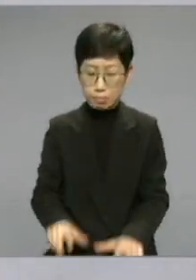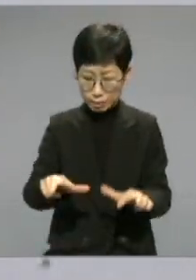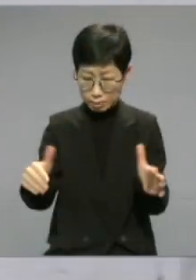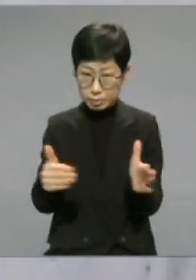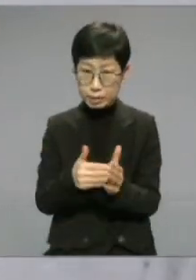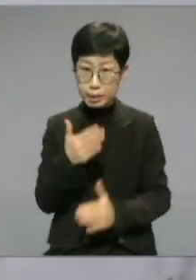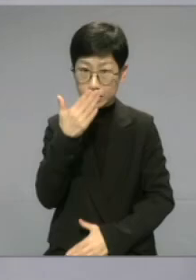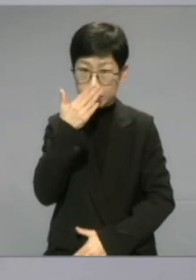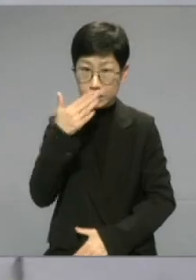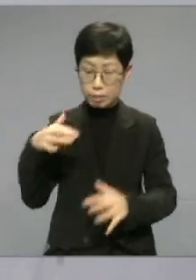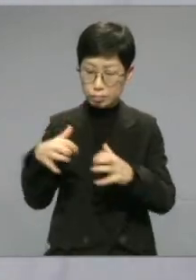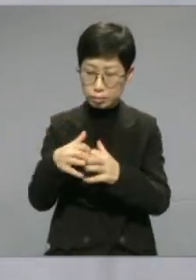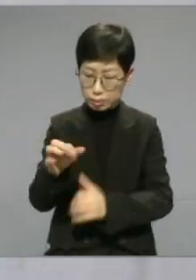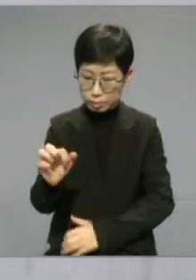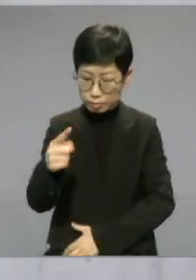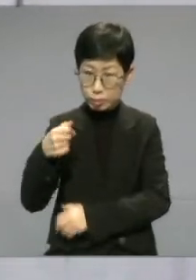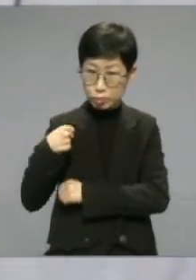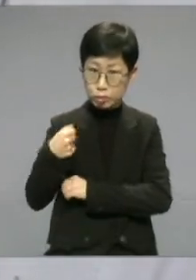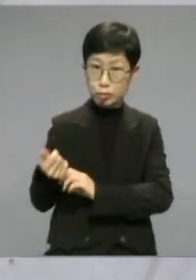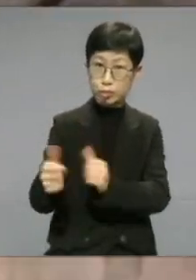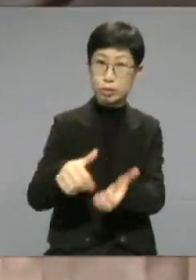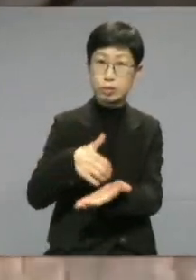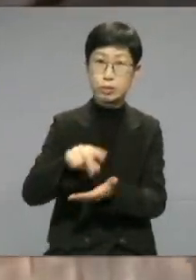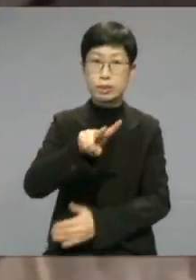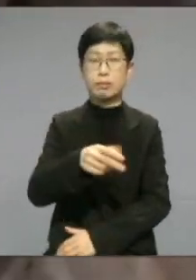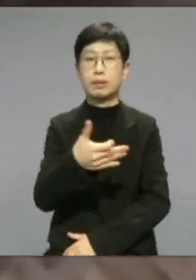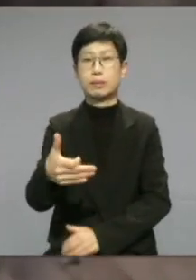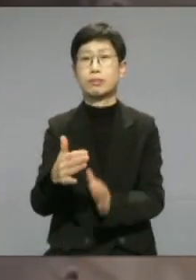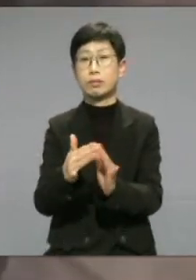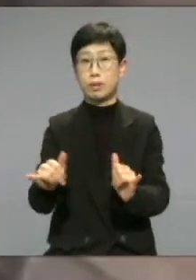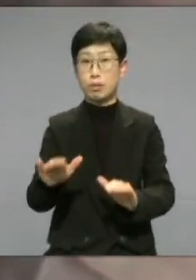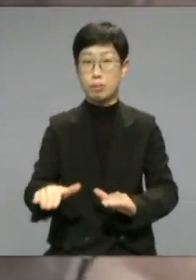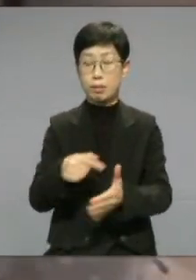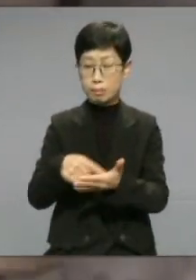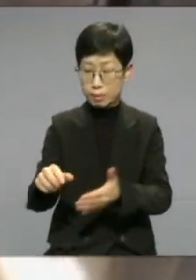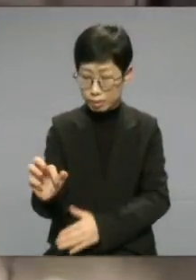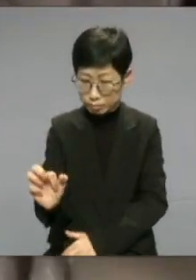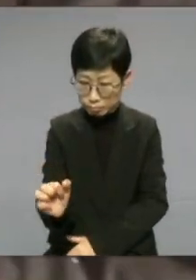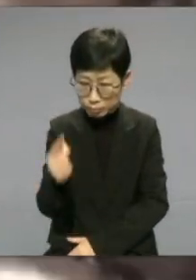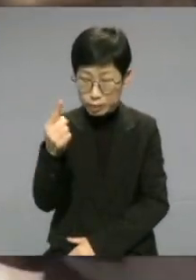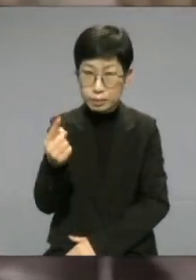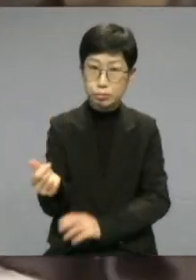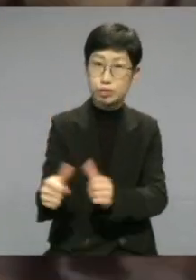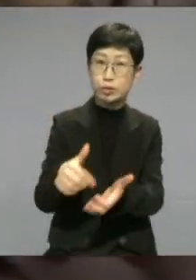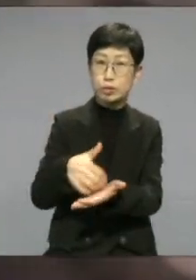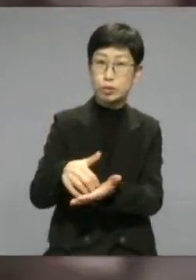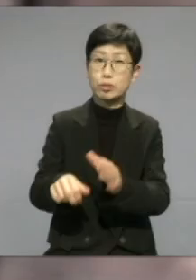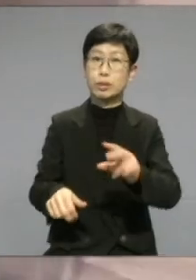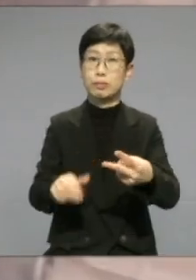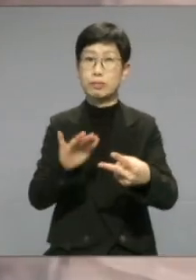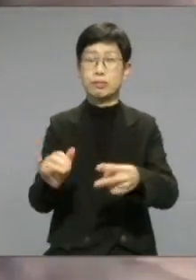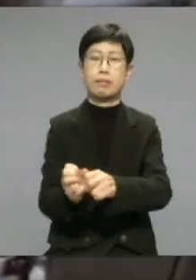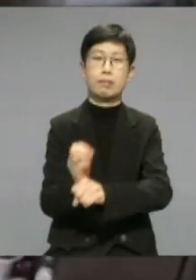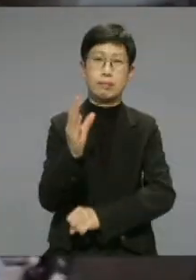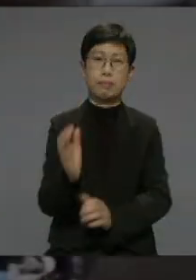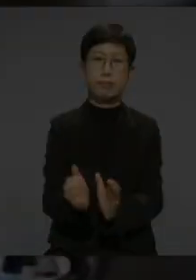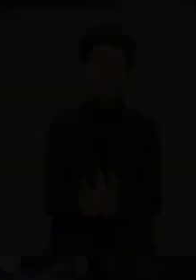이스라엘이 지상전 이른 병사는 모두 29명으로 이번 피해로 전사자가 200명을